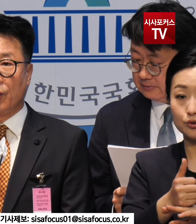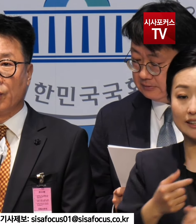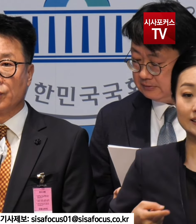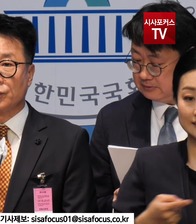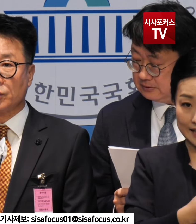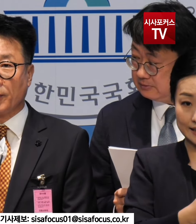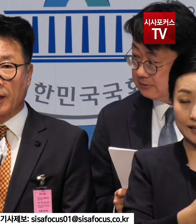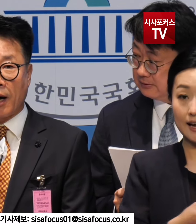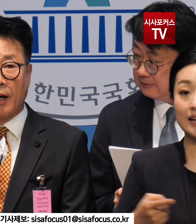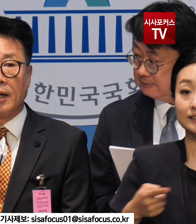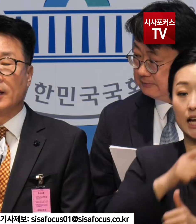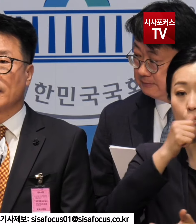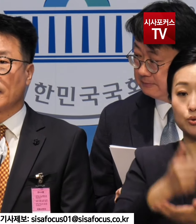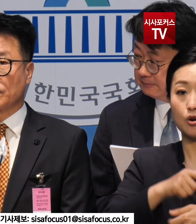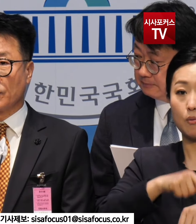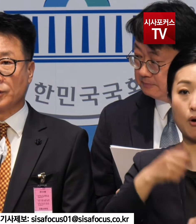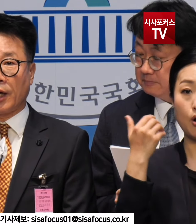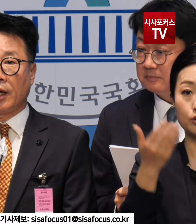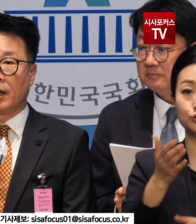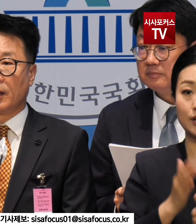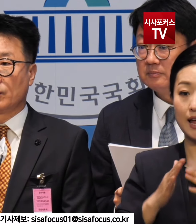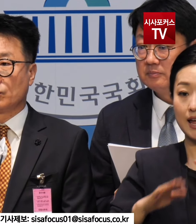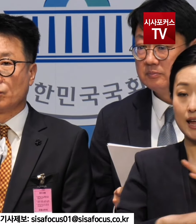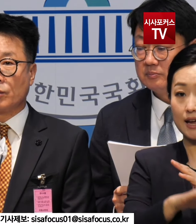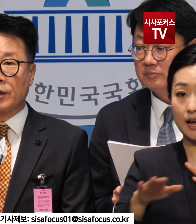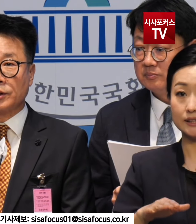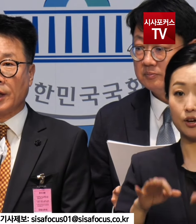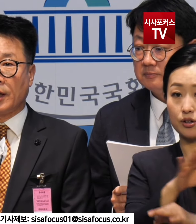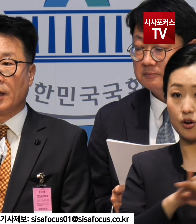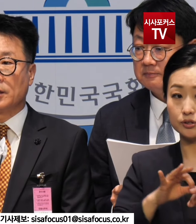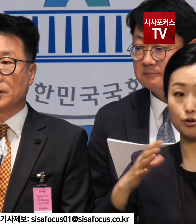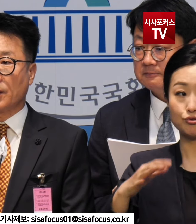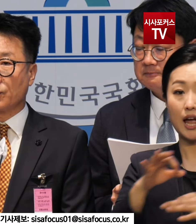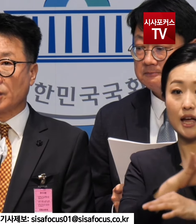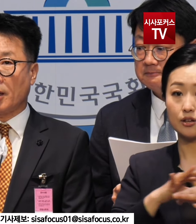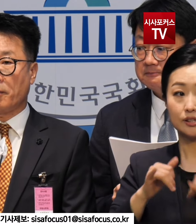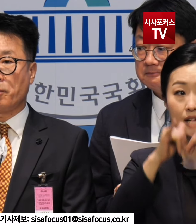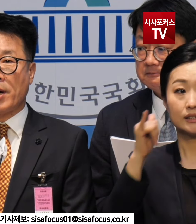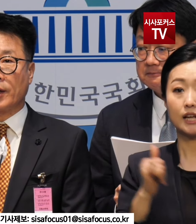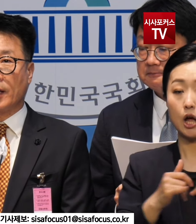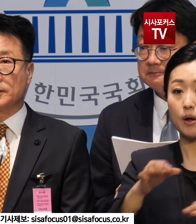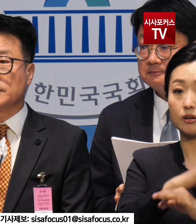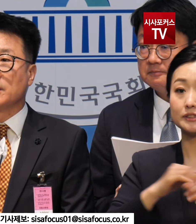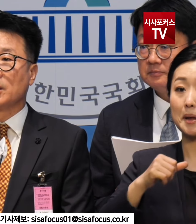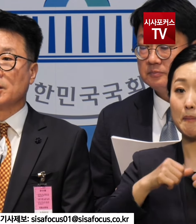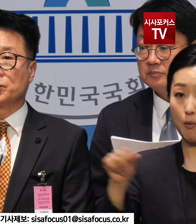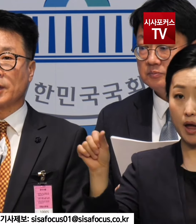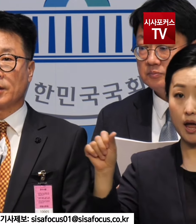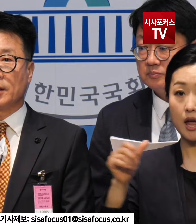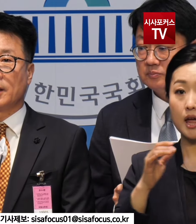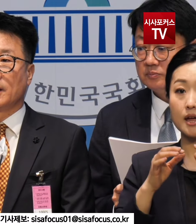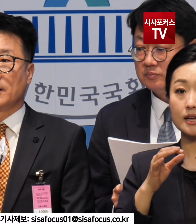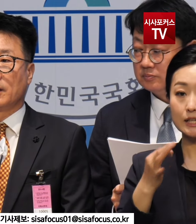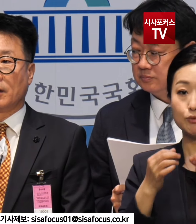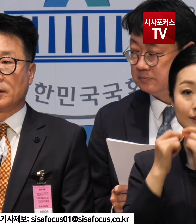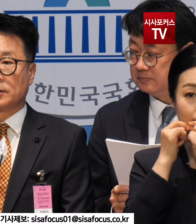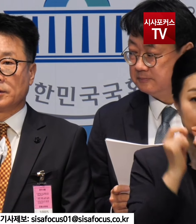살인죄로 처벌하라. 가정경제, 국가경제, 사회경제 파괴하는